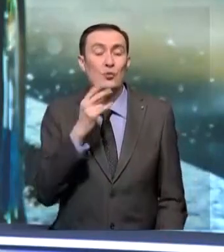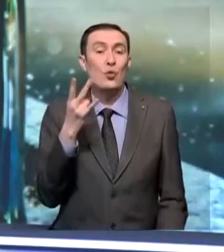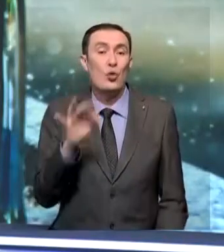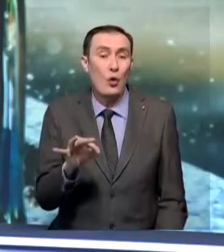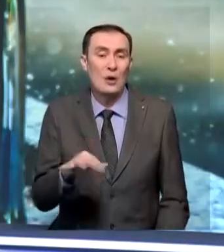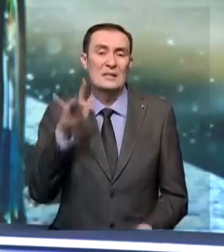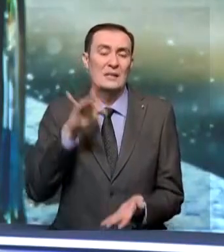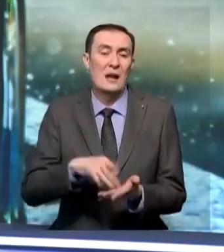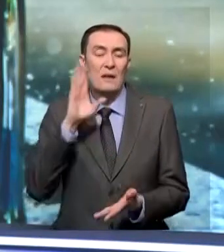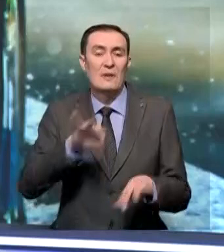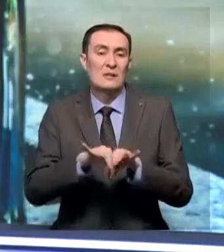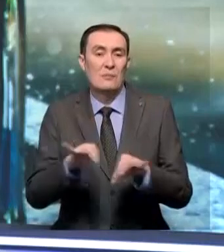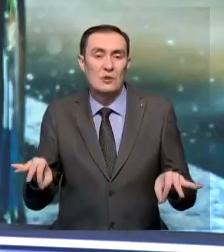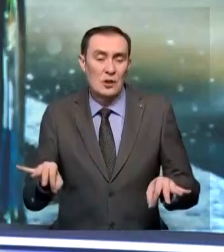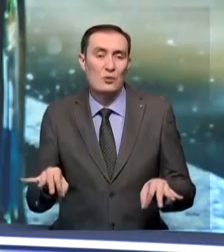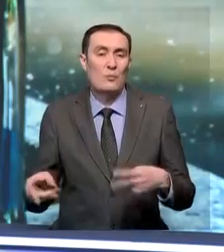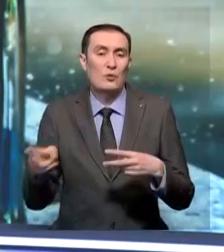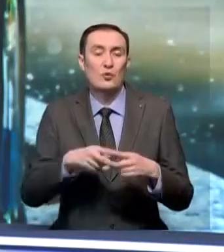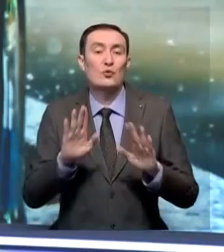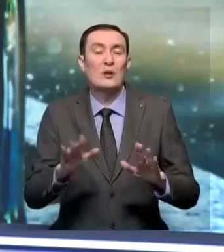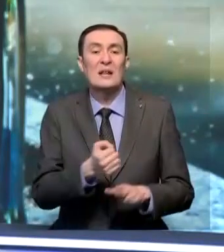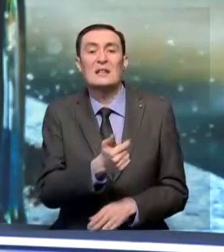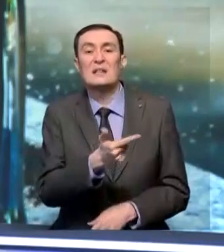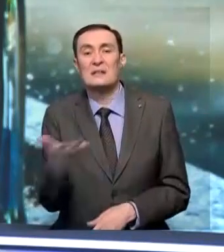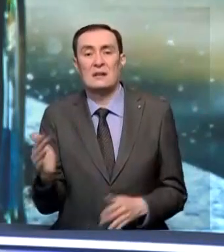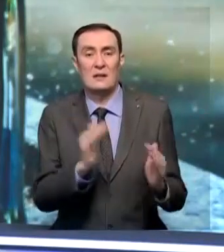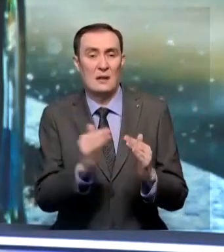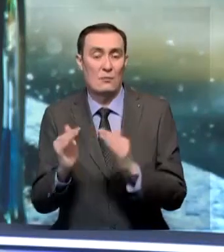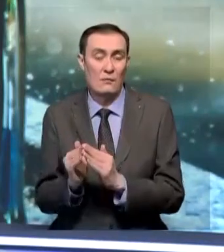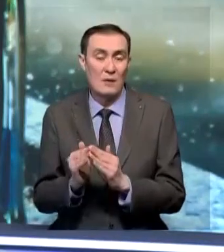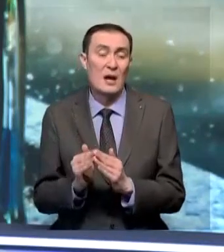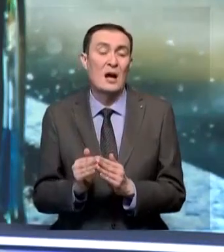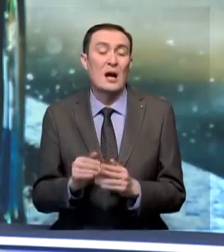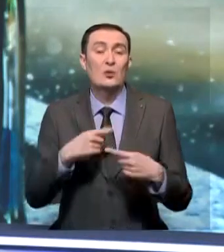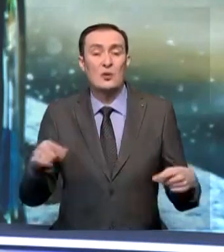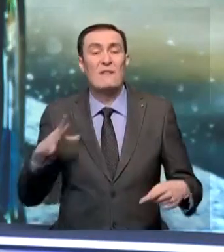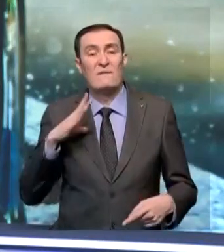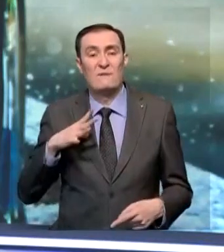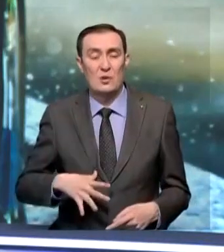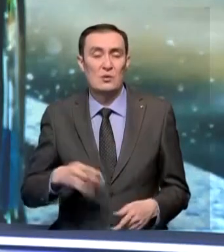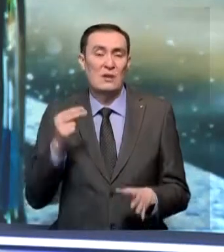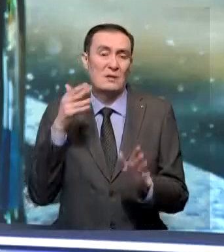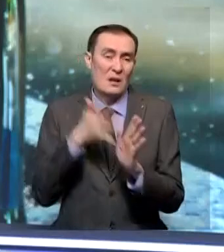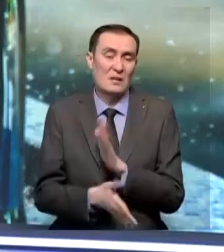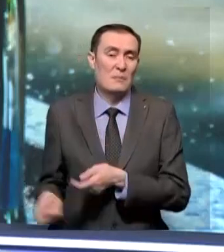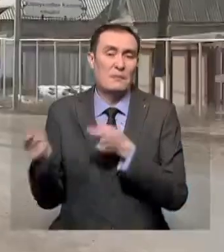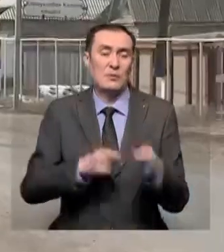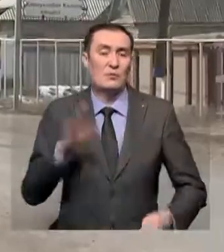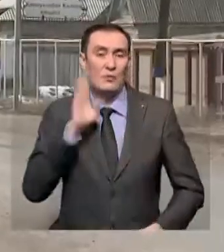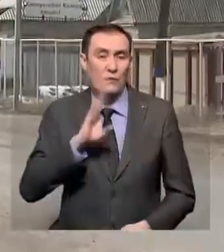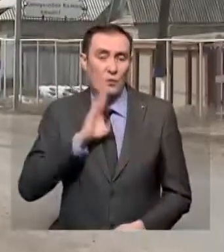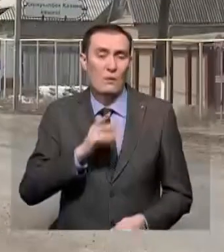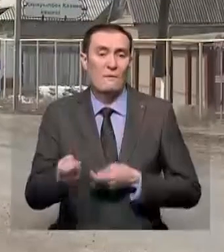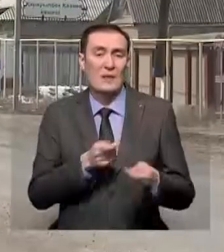году. Однако к центральному водоснабжению подключили всего несколько домохозяйств. Остальные вынуждены тратиться на привозную